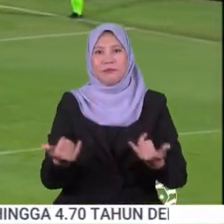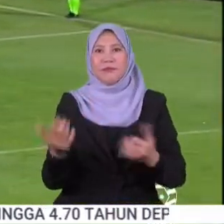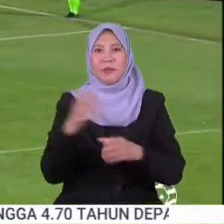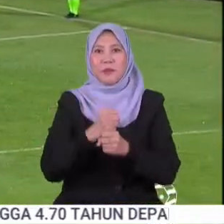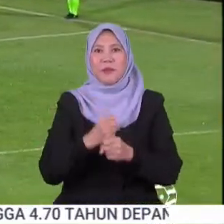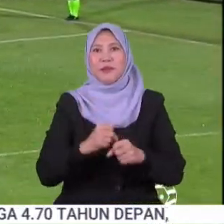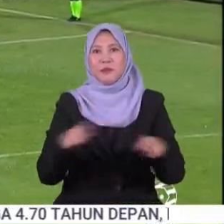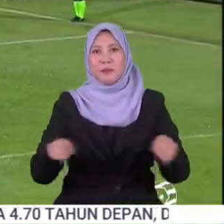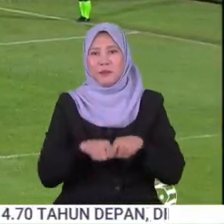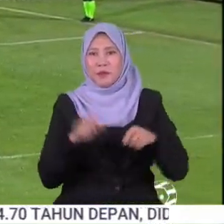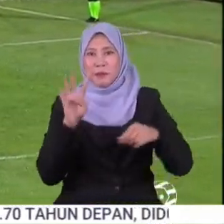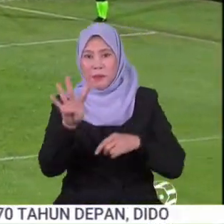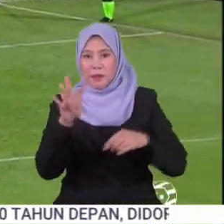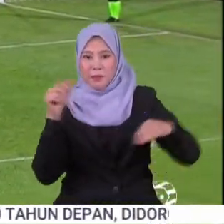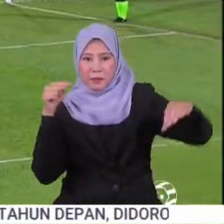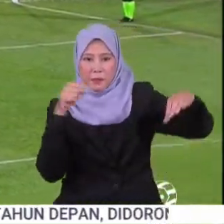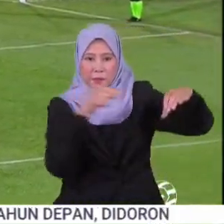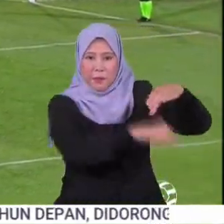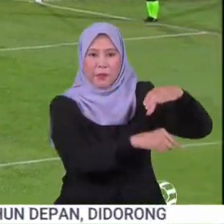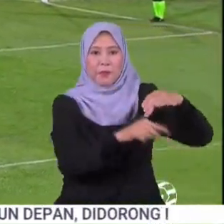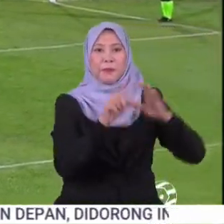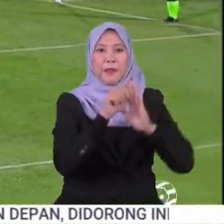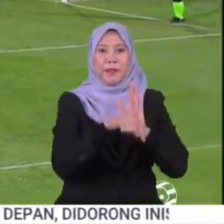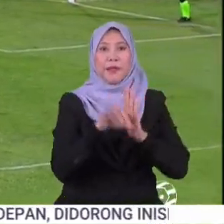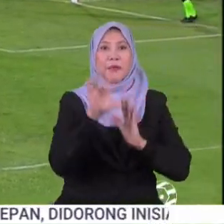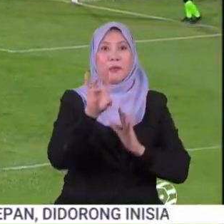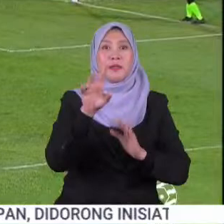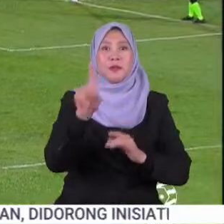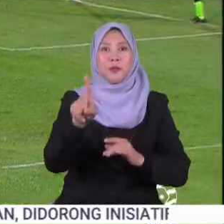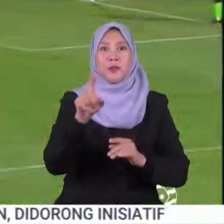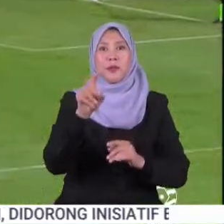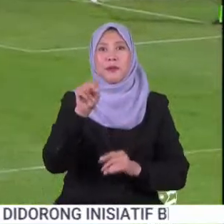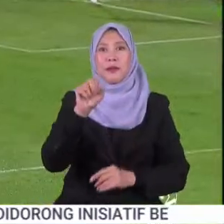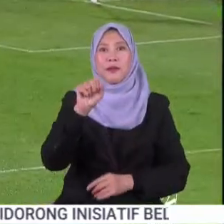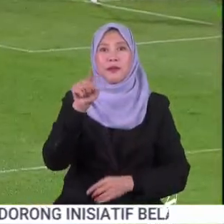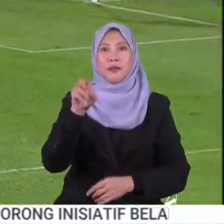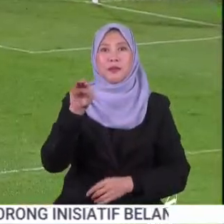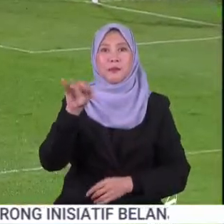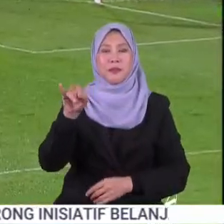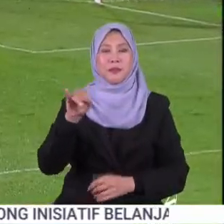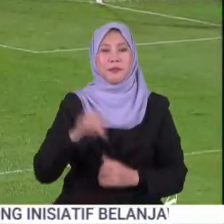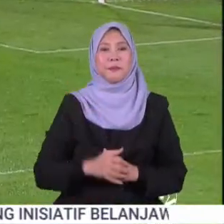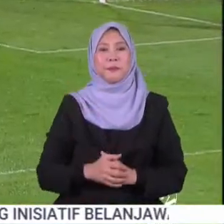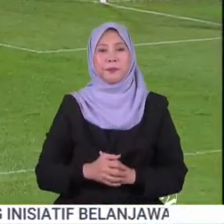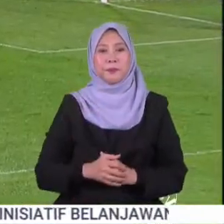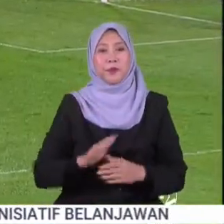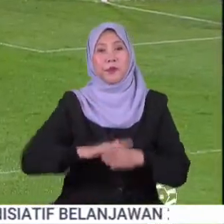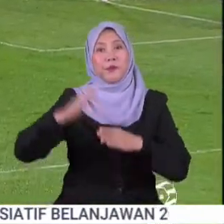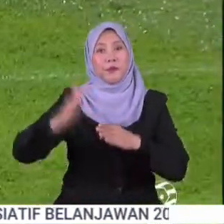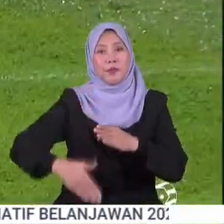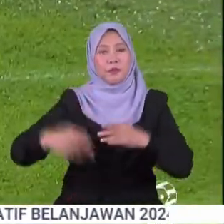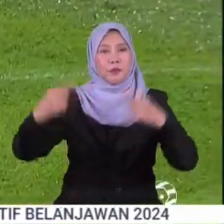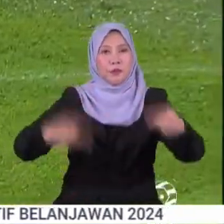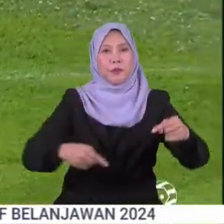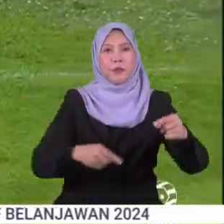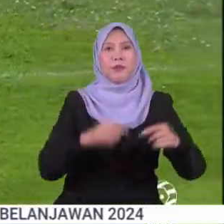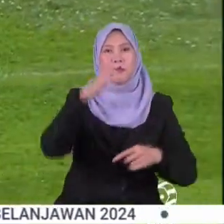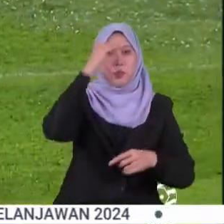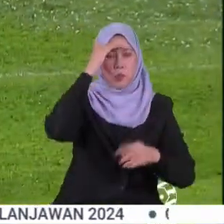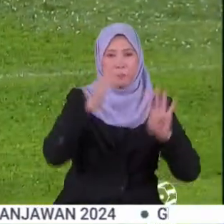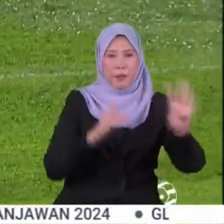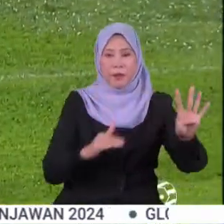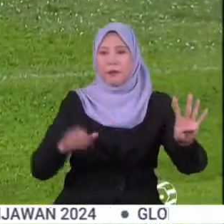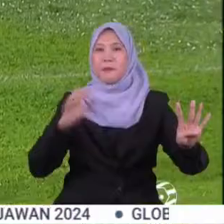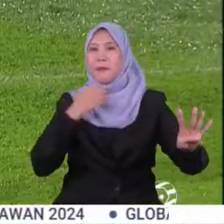jaringan keempat pada minit ke-81 menerusi Muhammad Nazmi Faiz Mansur. Tamat perlawanan JDT 4, Perak